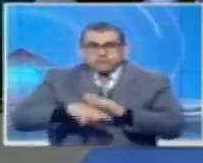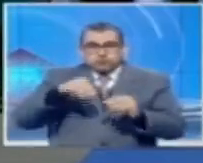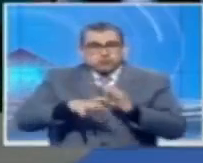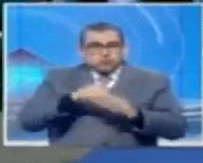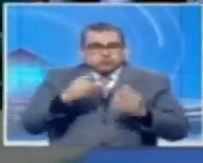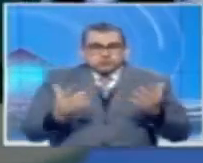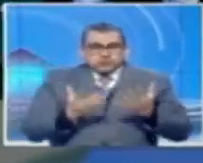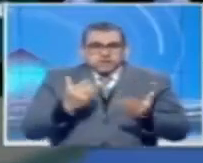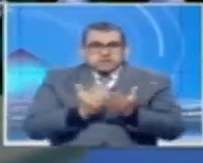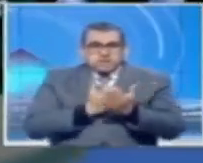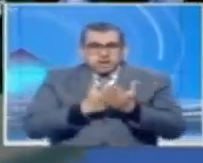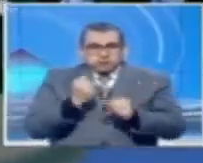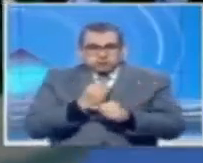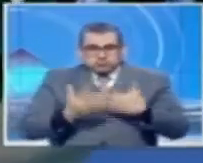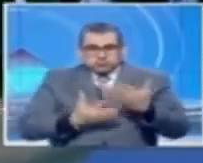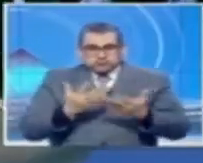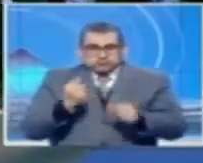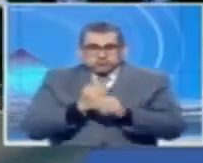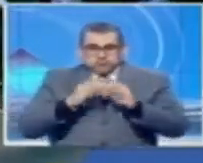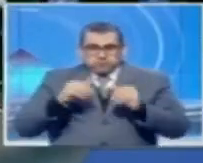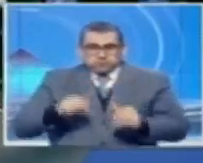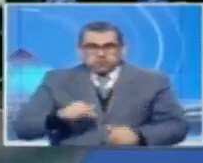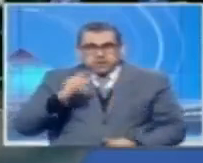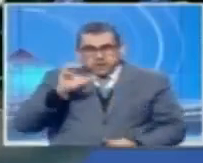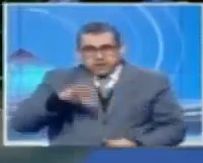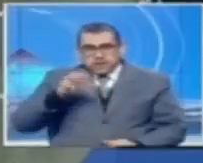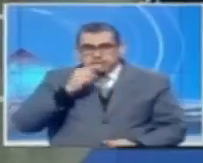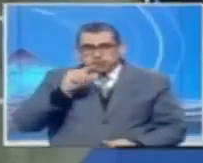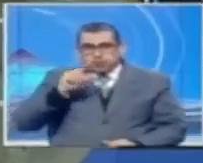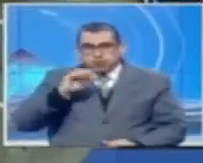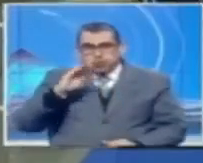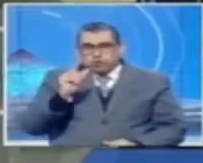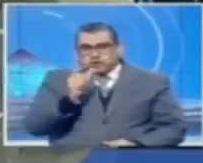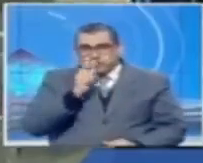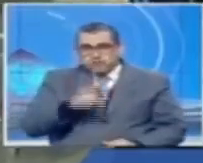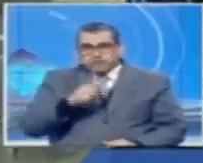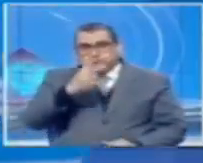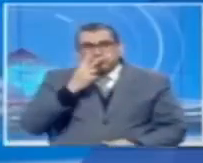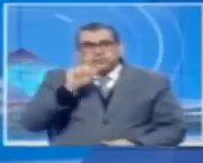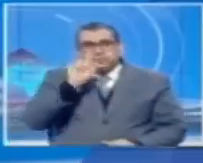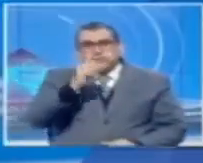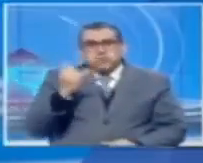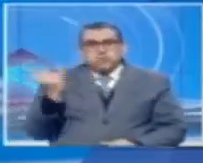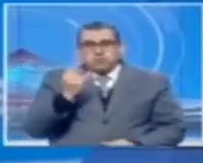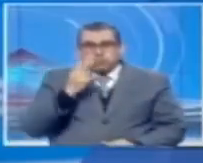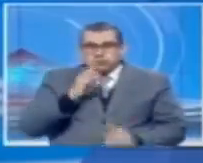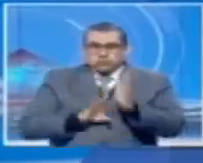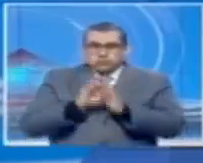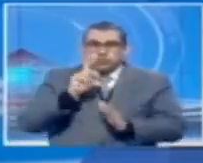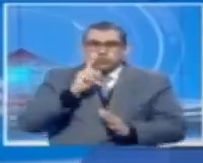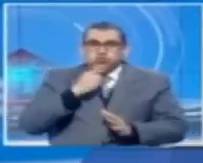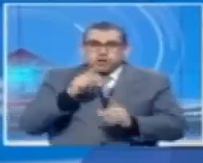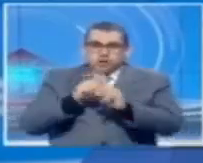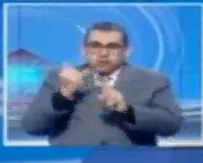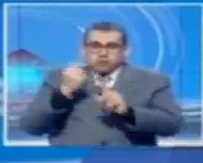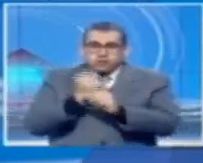تنعش الحياة الاقتصادية بالنسبة لمصر. نعم دكتور الحسين، في تقديرك ما هي أهمية تنمية سوهاج تحديدا